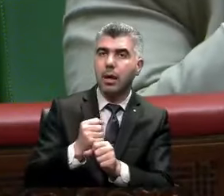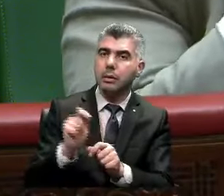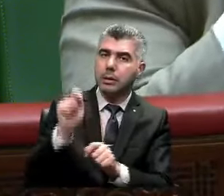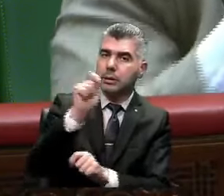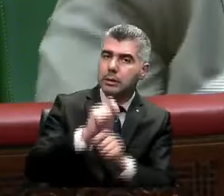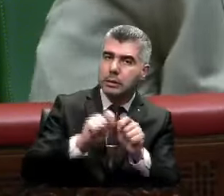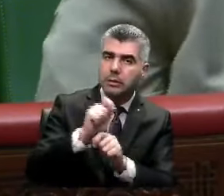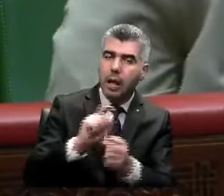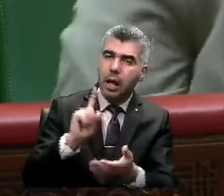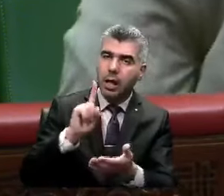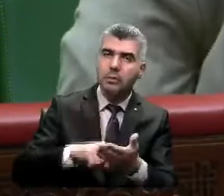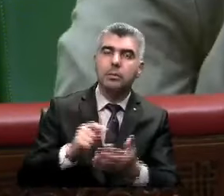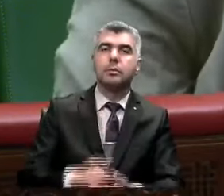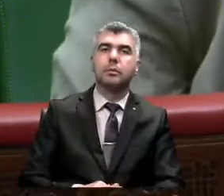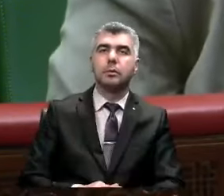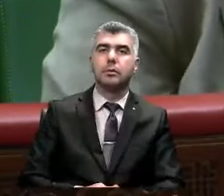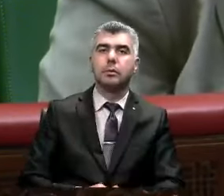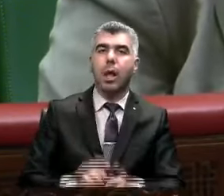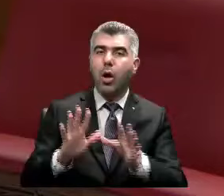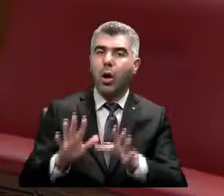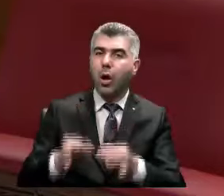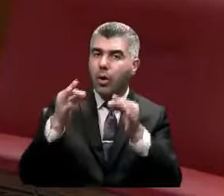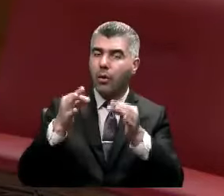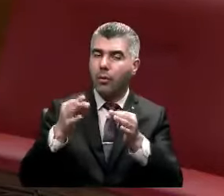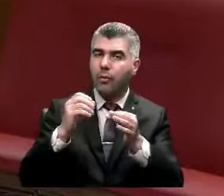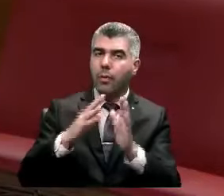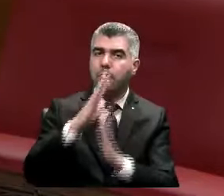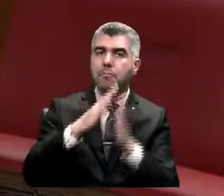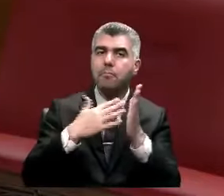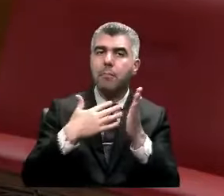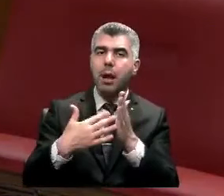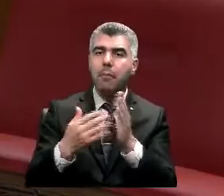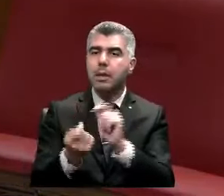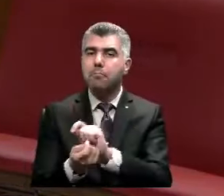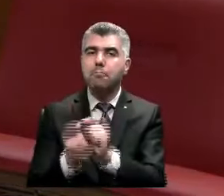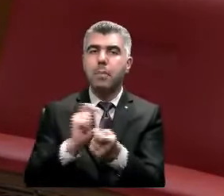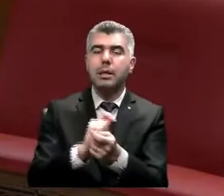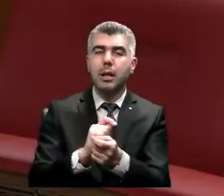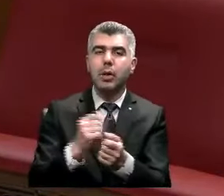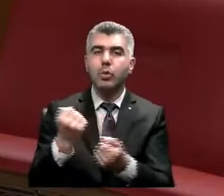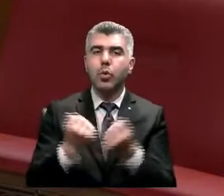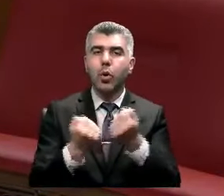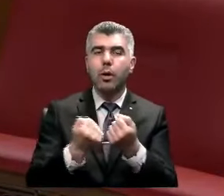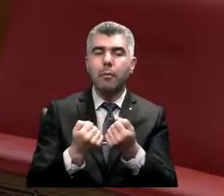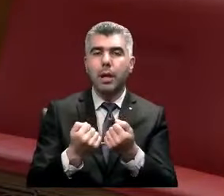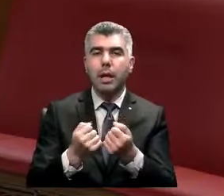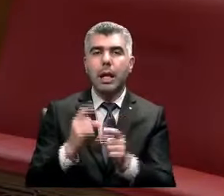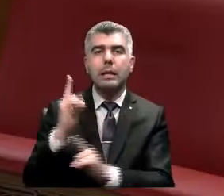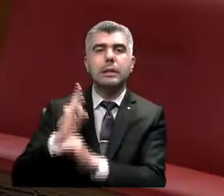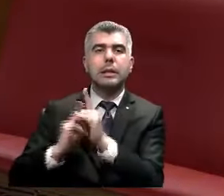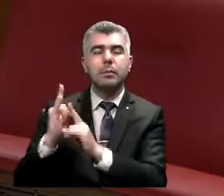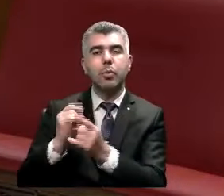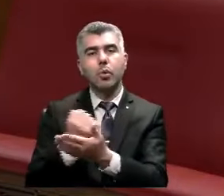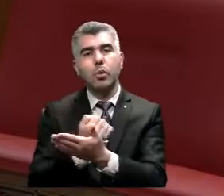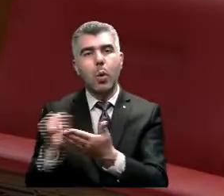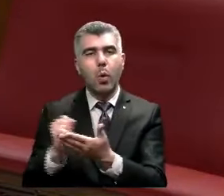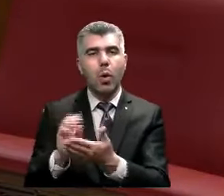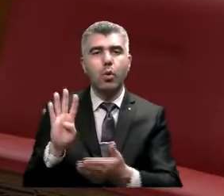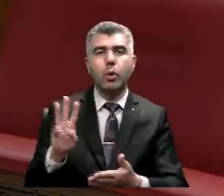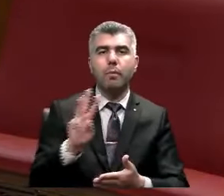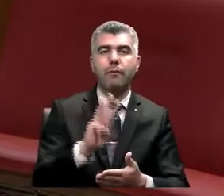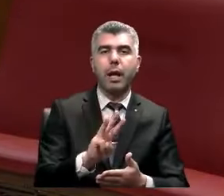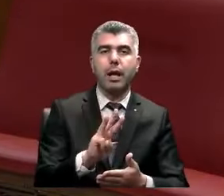معالجتها، من بينها وفي إطار برنامج تجديد حاضرات المركبة تتعمل الوزارة على تقديم منحة خاصة لدعم النقل